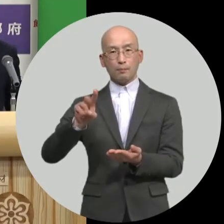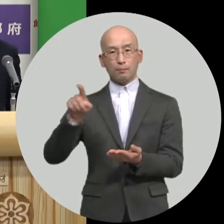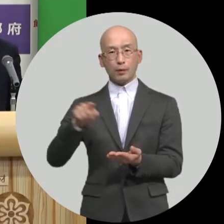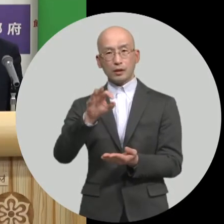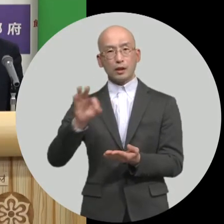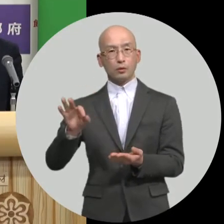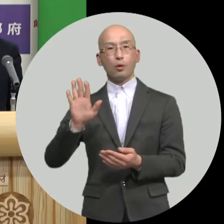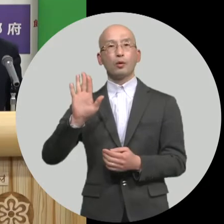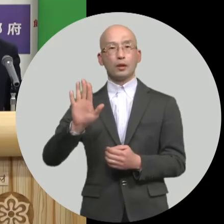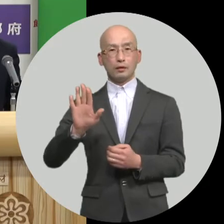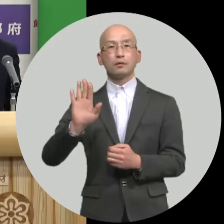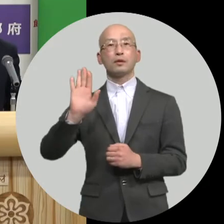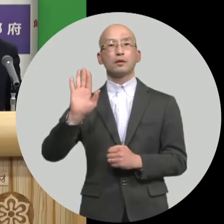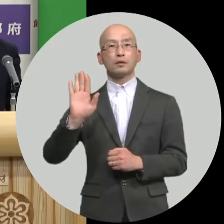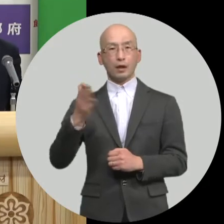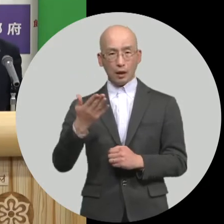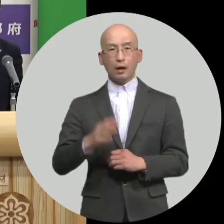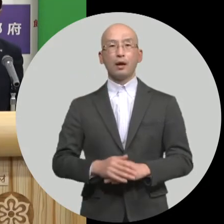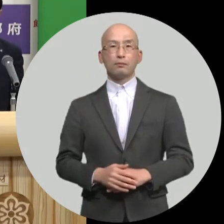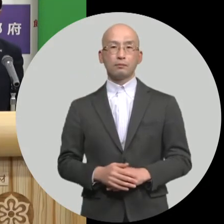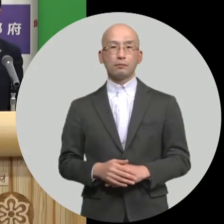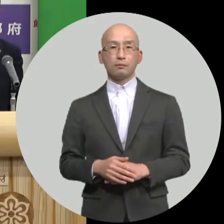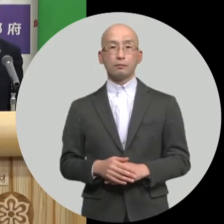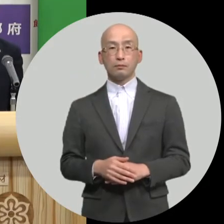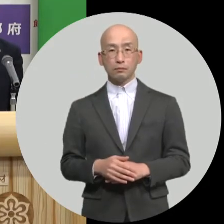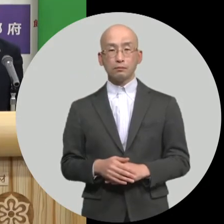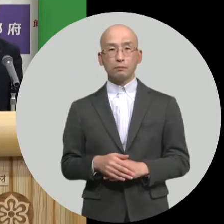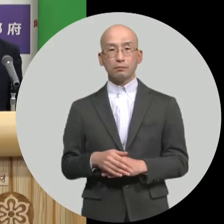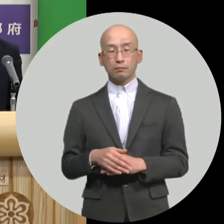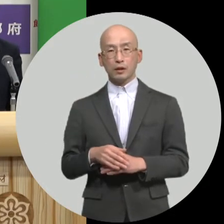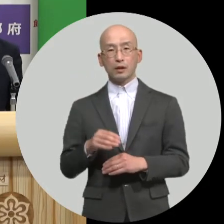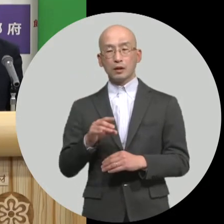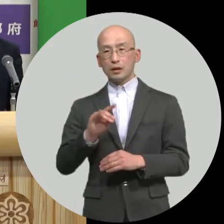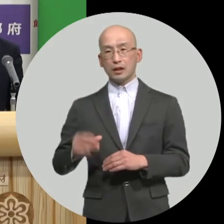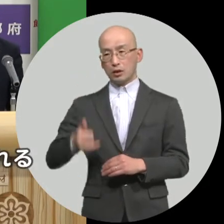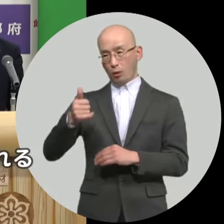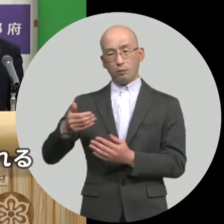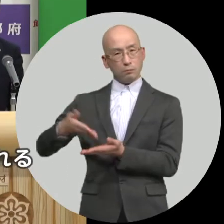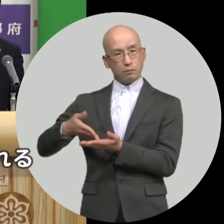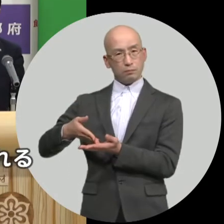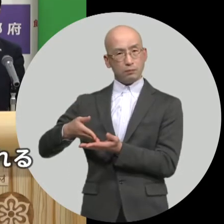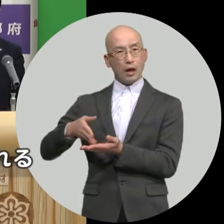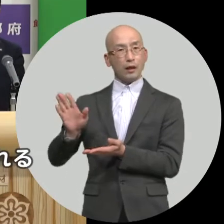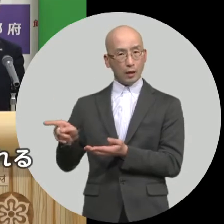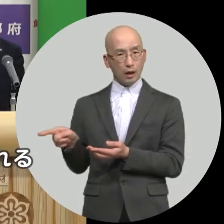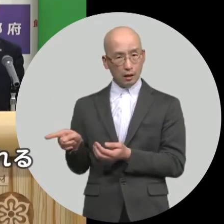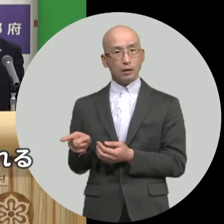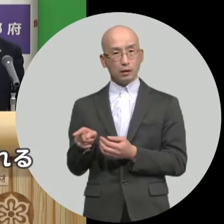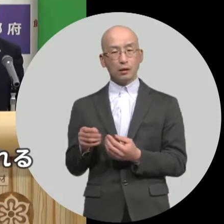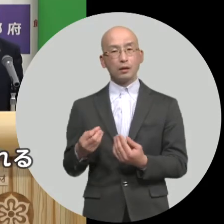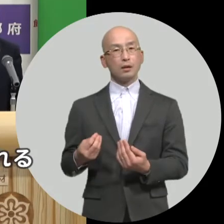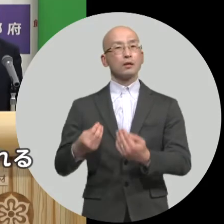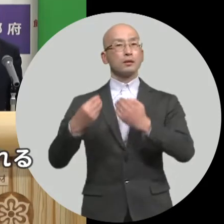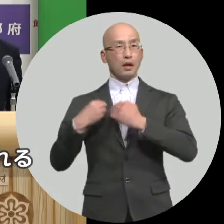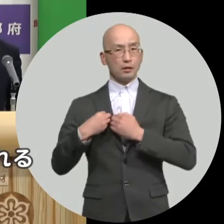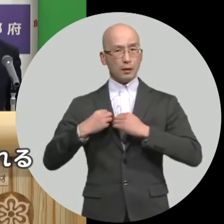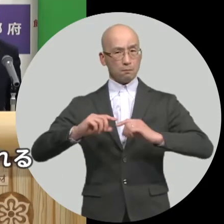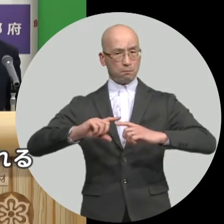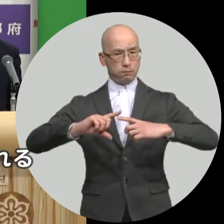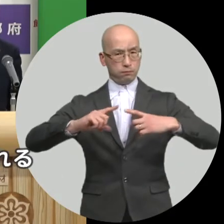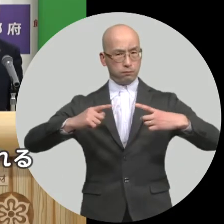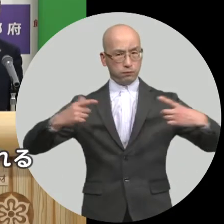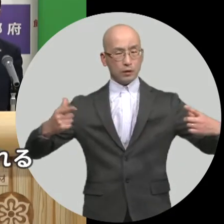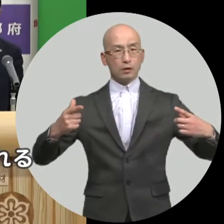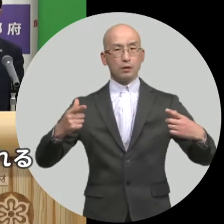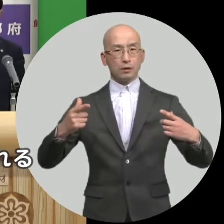ども、先ほどの松井議長のご発言にもありましたように、感染が拡大していきますと隔